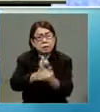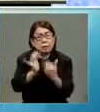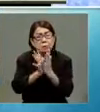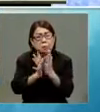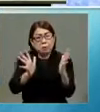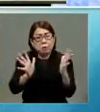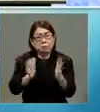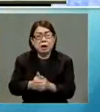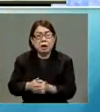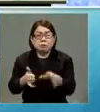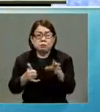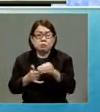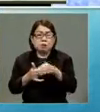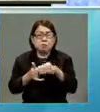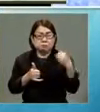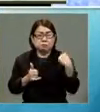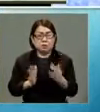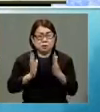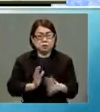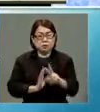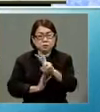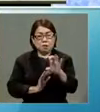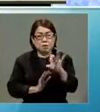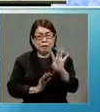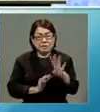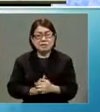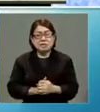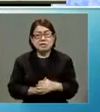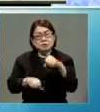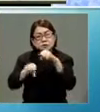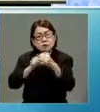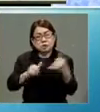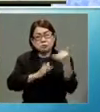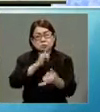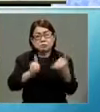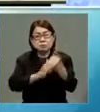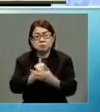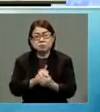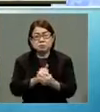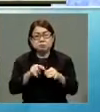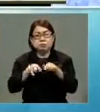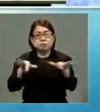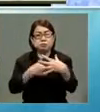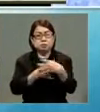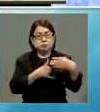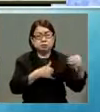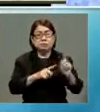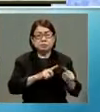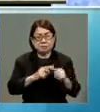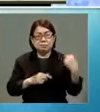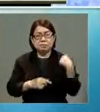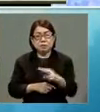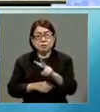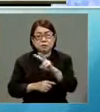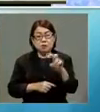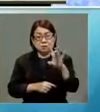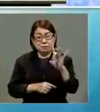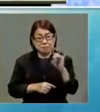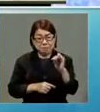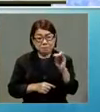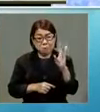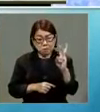284สนามมวย276นะครับอันนี้ ปิดเคสไปแล้วนะครับสนามมวยตอนนี้ก็ยังไม่ได้เปิดนะ